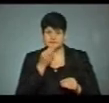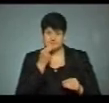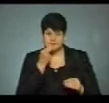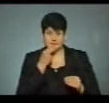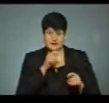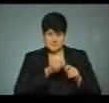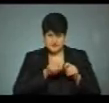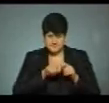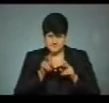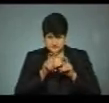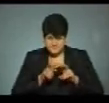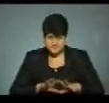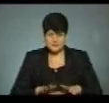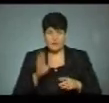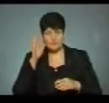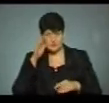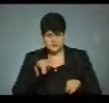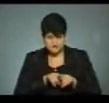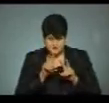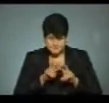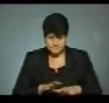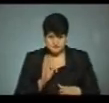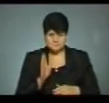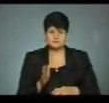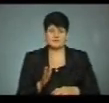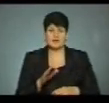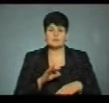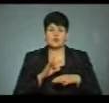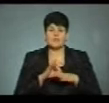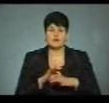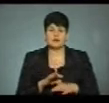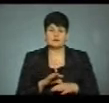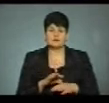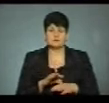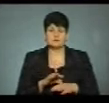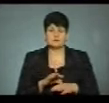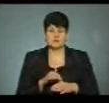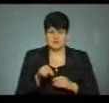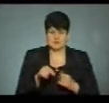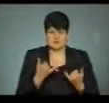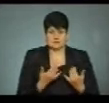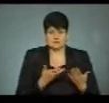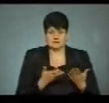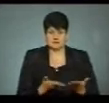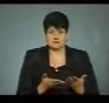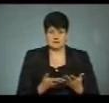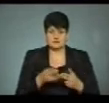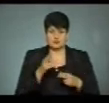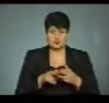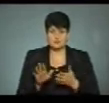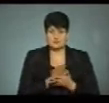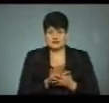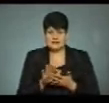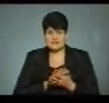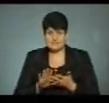для лабораторного дослідження, вода. І проведена на цю хвилину заключена дезінфекція